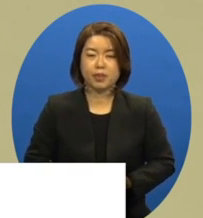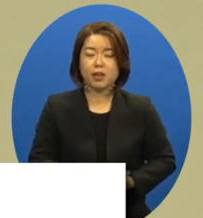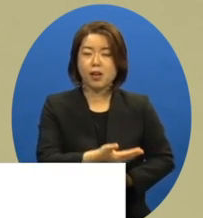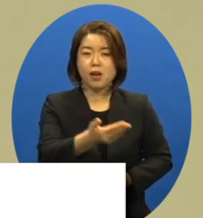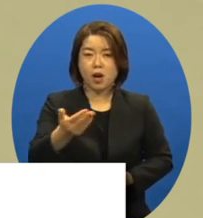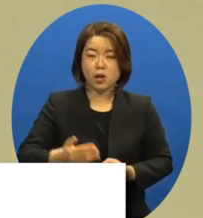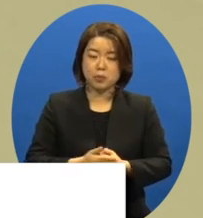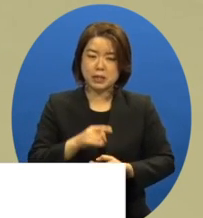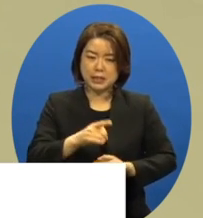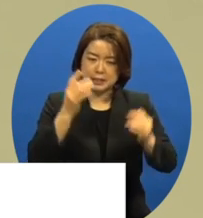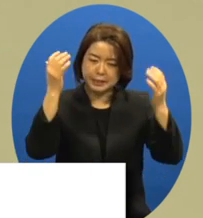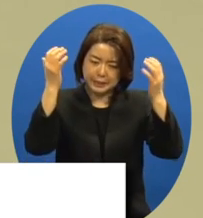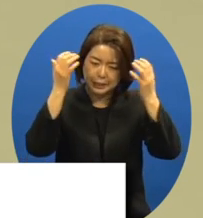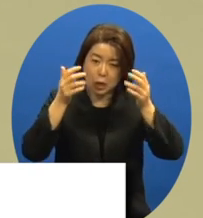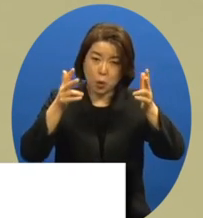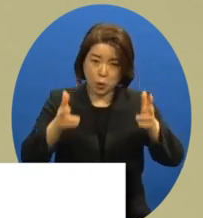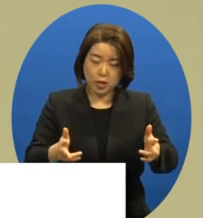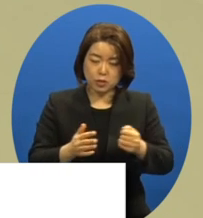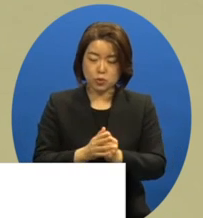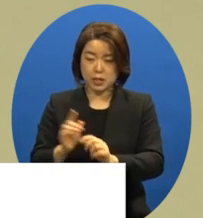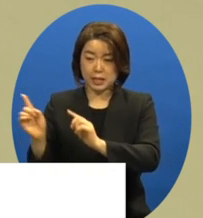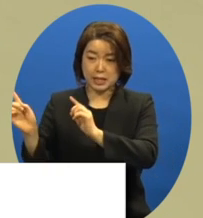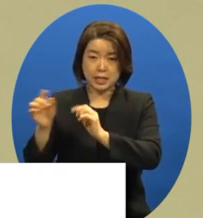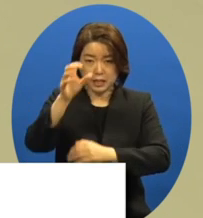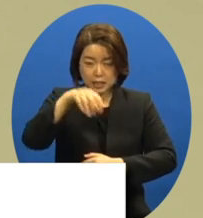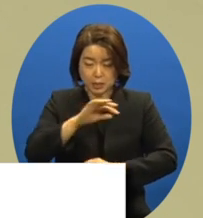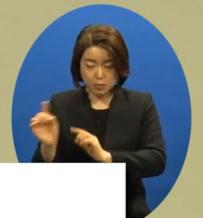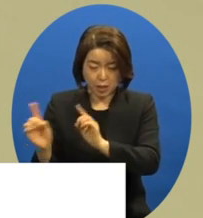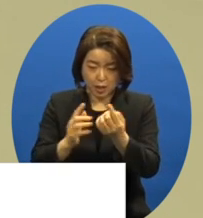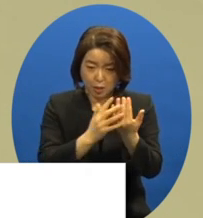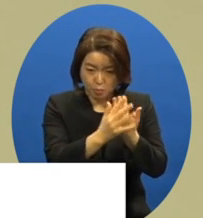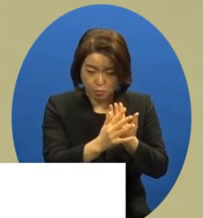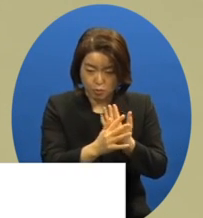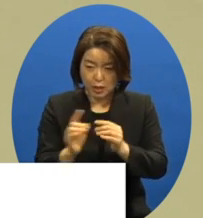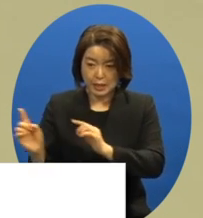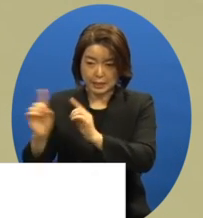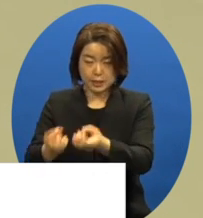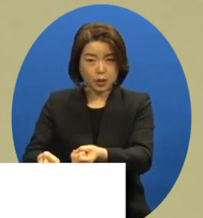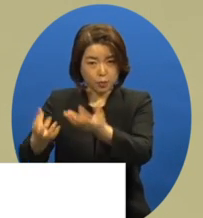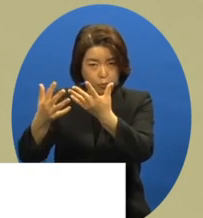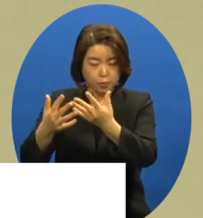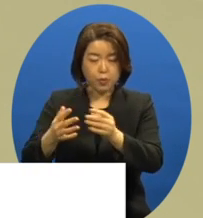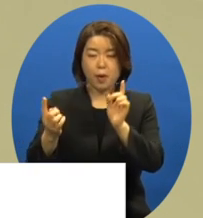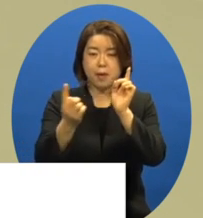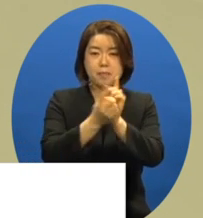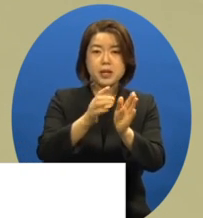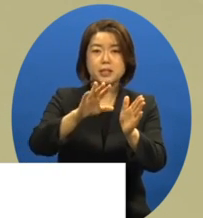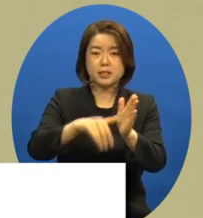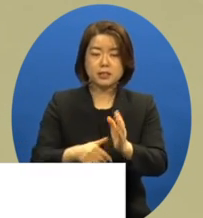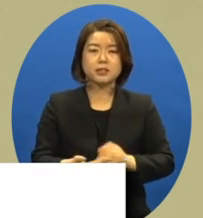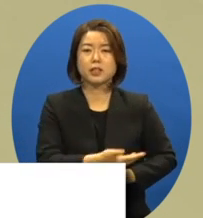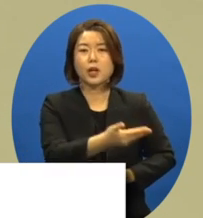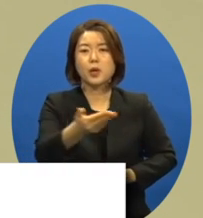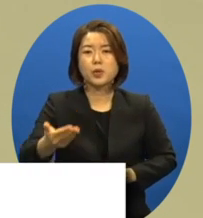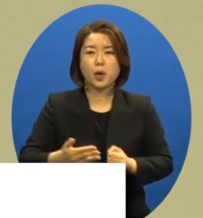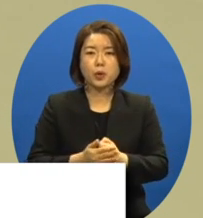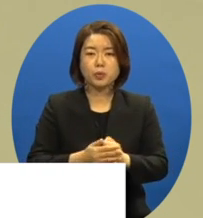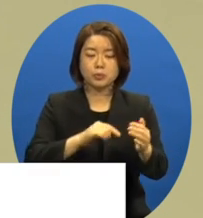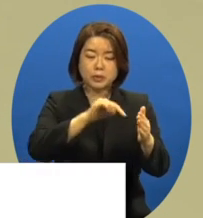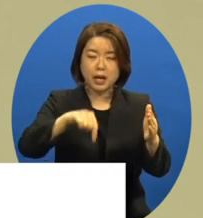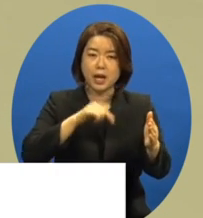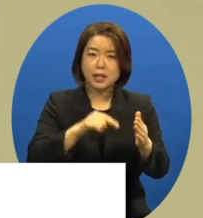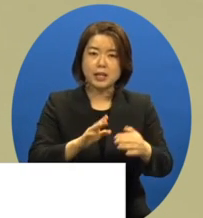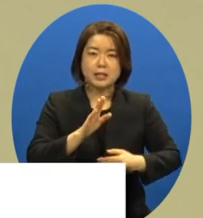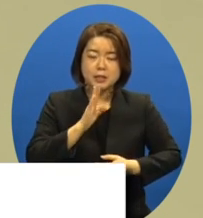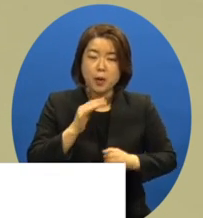여러분이 이 고난주간 십자가 부흥의 부활주의를 지나면서 여러분은 여러분 안에 정말